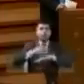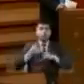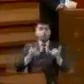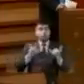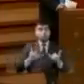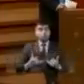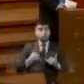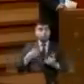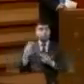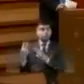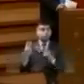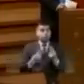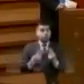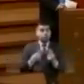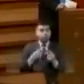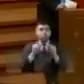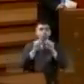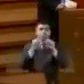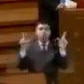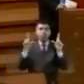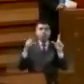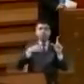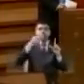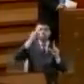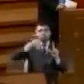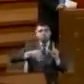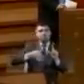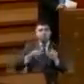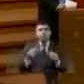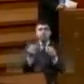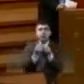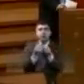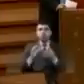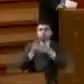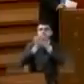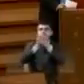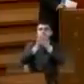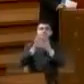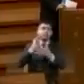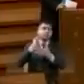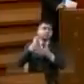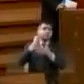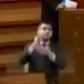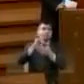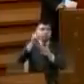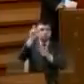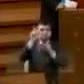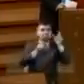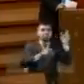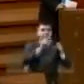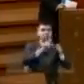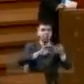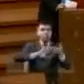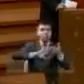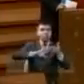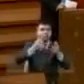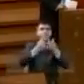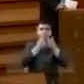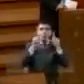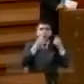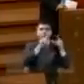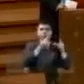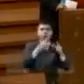بكل وضوح أنا عندي الثقة في المؤسسات وخصنا جميعا نتعاونوا باش كل المؤسسات ديالنا قوية، ماشي كما البعض